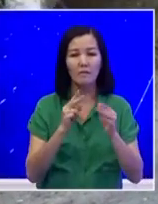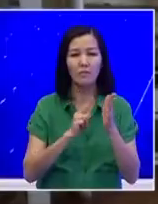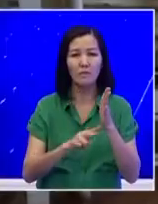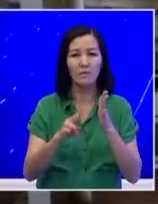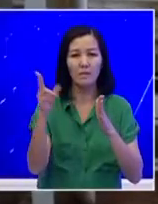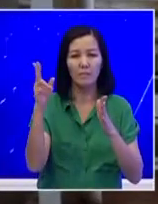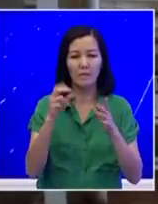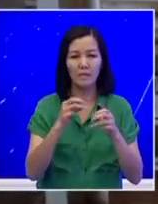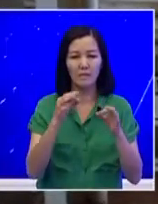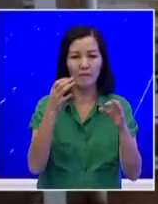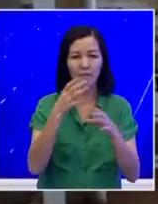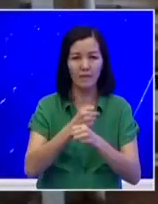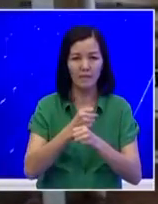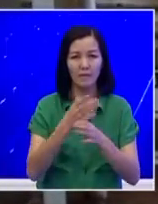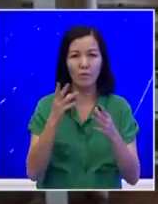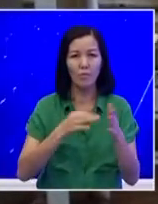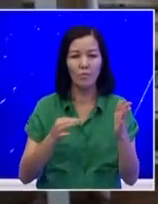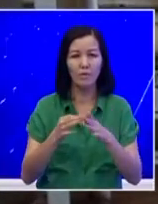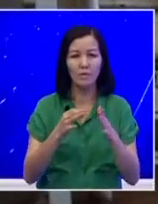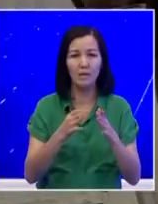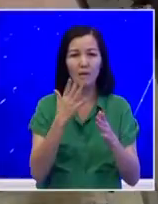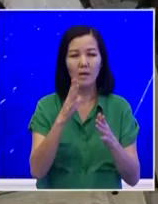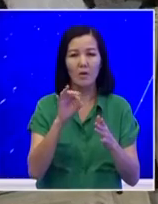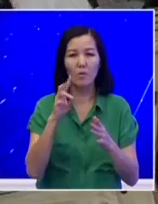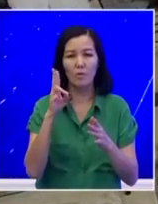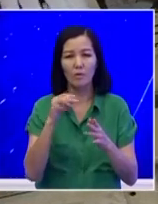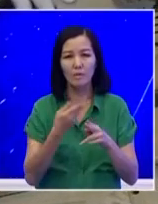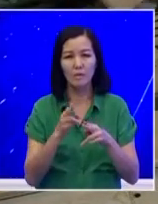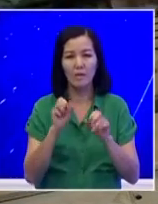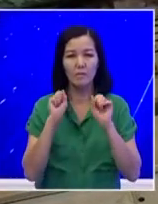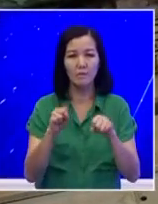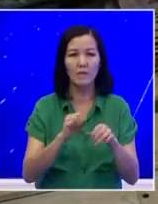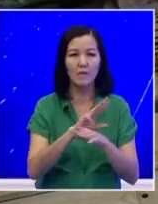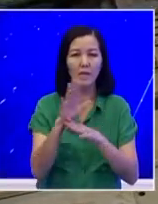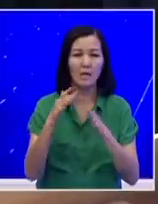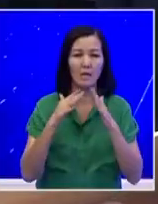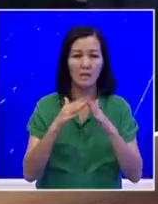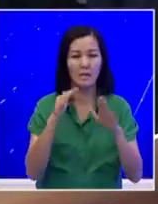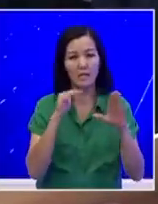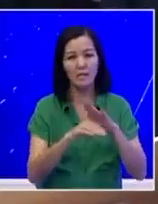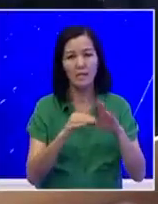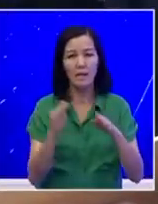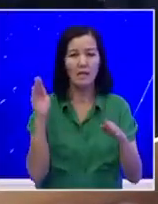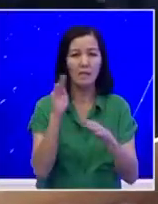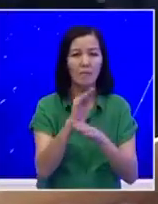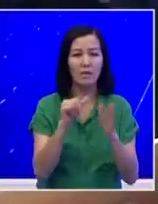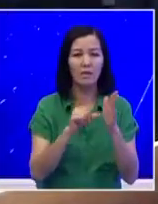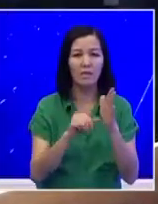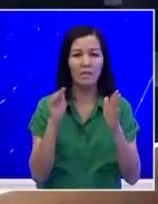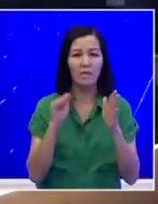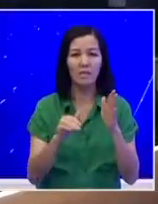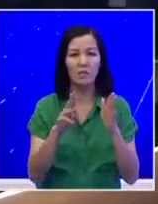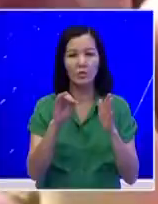Павлодарской и Туркестанской областях будет введено 5 ОРЦ, что позволит обеспечить хранение дополнительно 600 тысяч